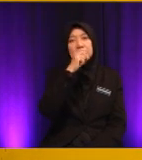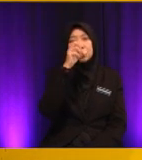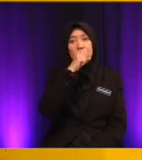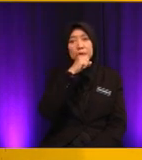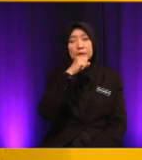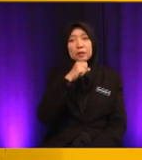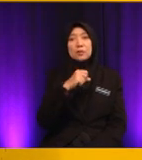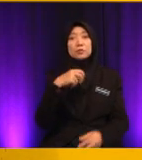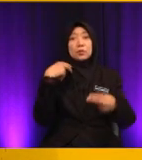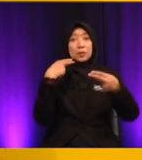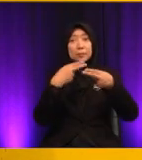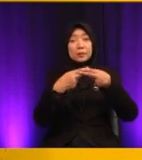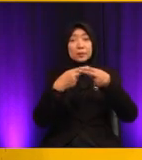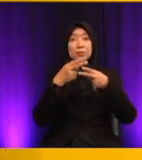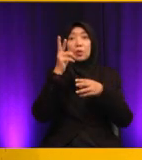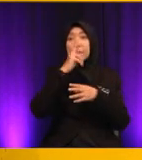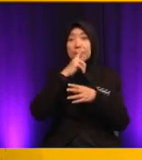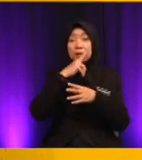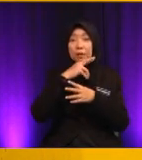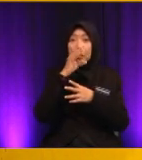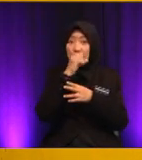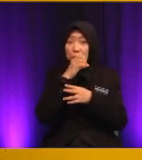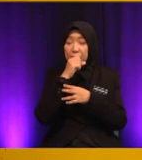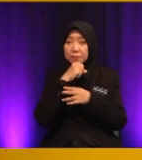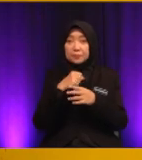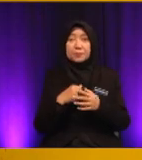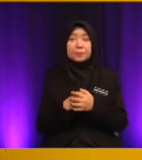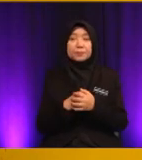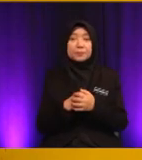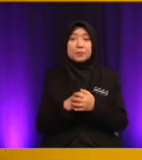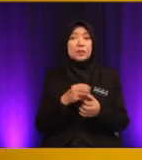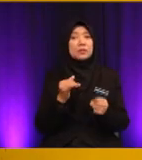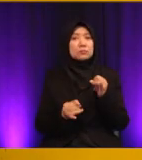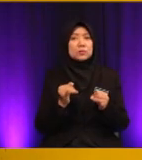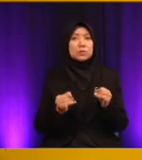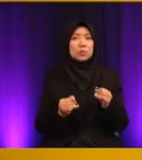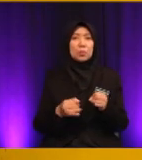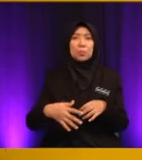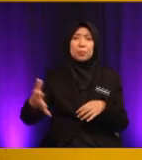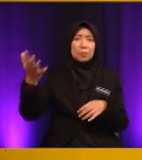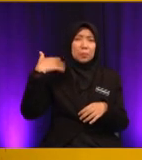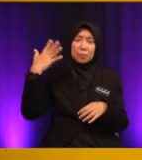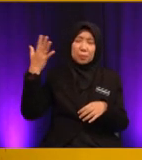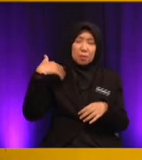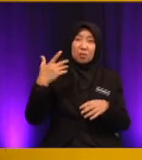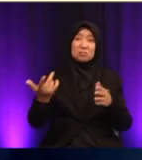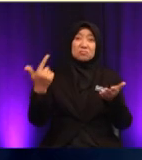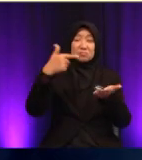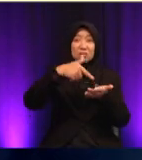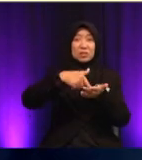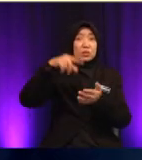menghampirimu merah dapat itu warna oranye Jadi jika semakin panas lagi nampak kita di Matahari